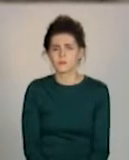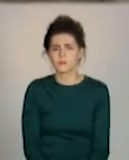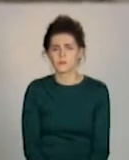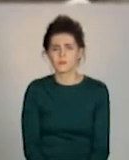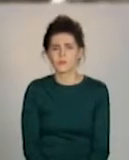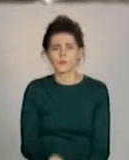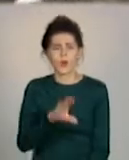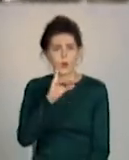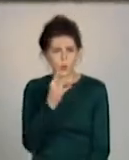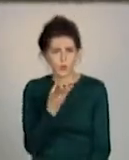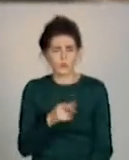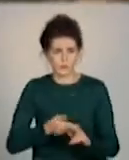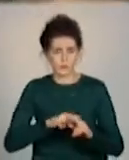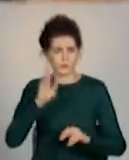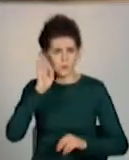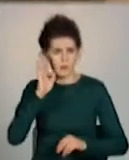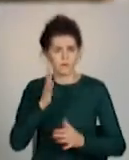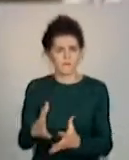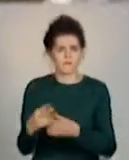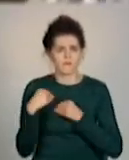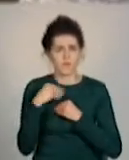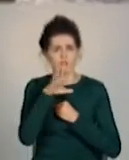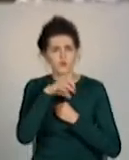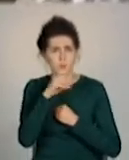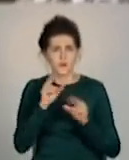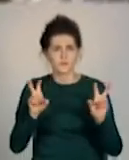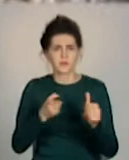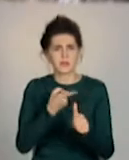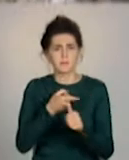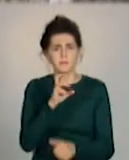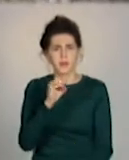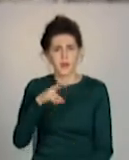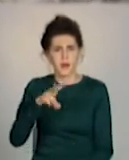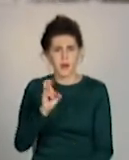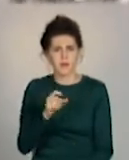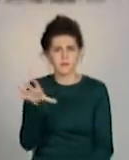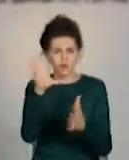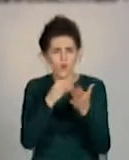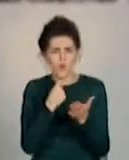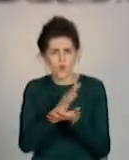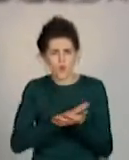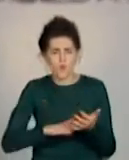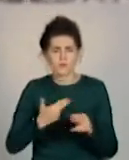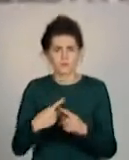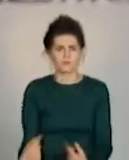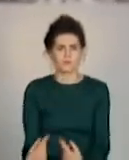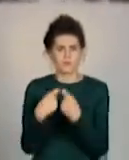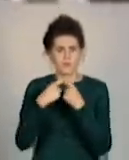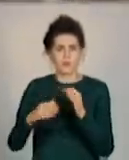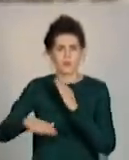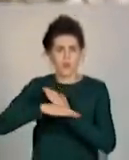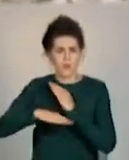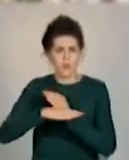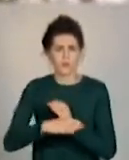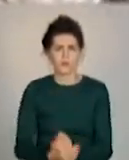Юрій обережно несе на руках бойового товариша – собаку, білку. У розпал бою вона вся в крові прибігла до хлопців по